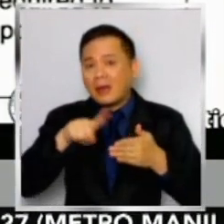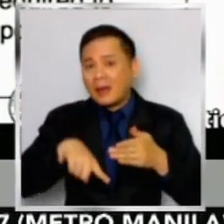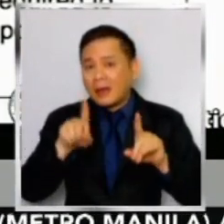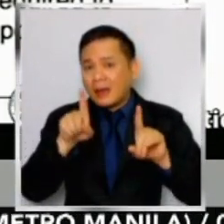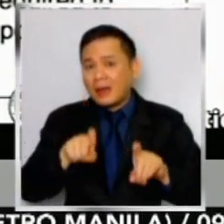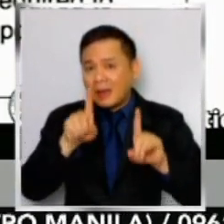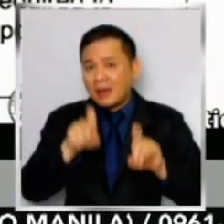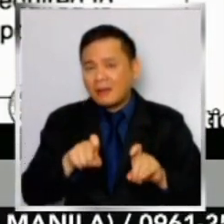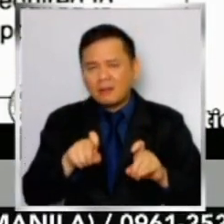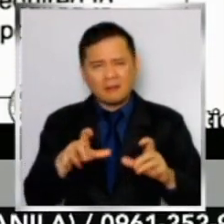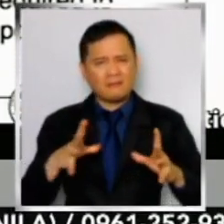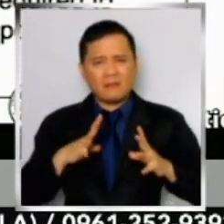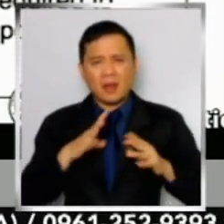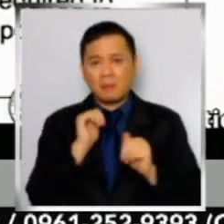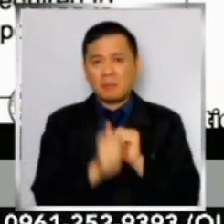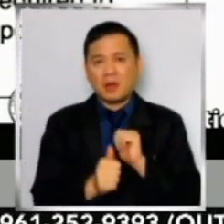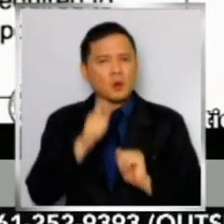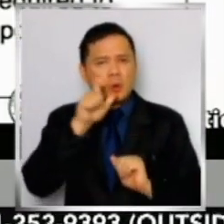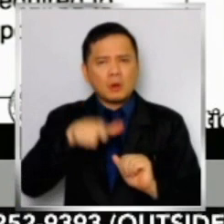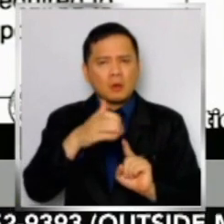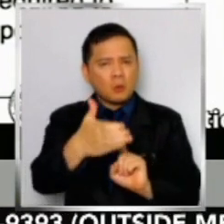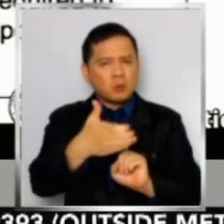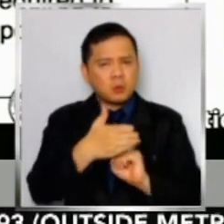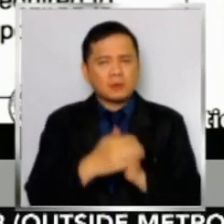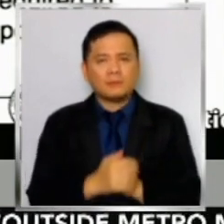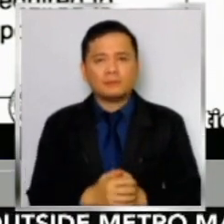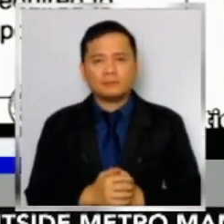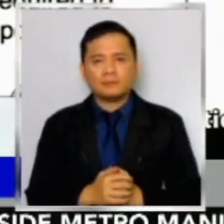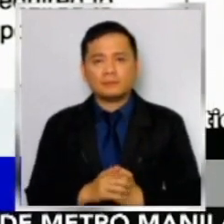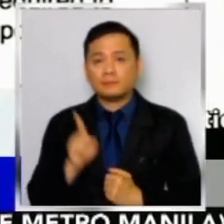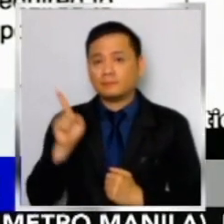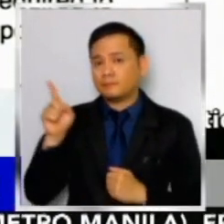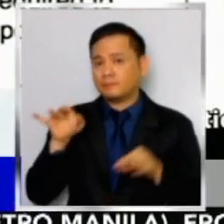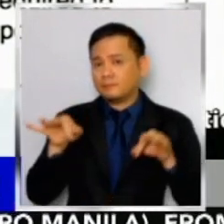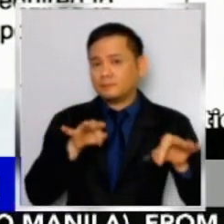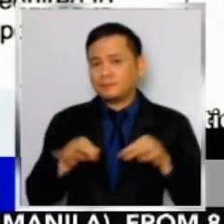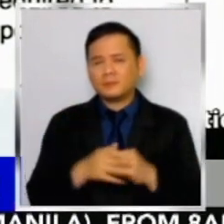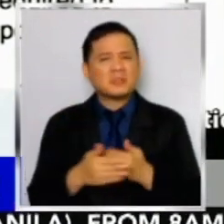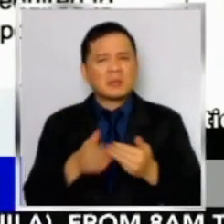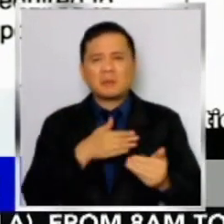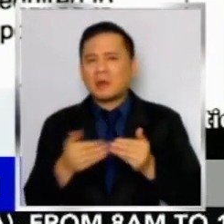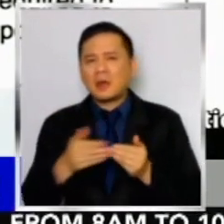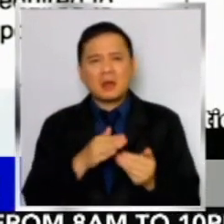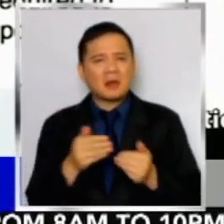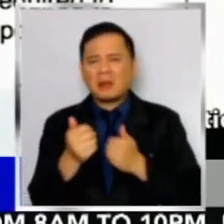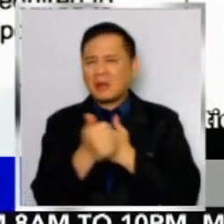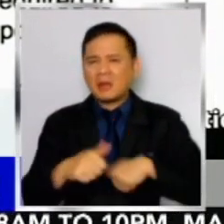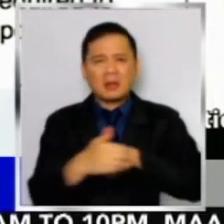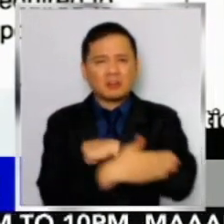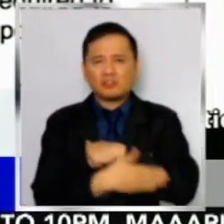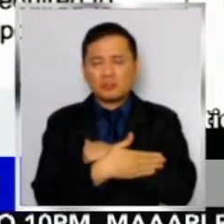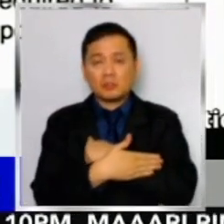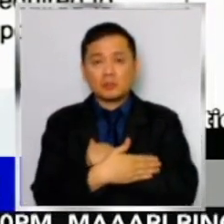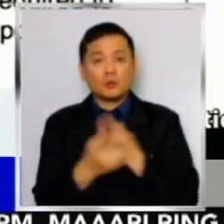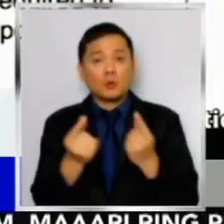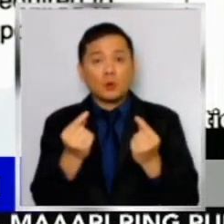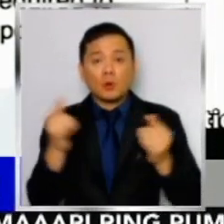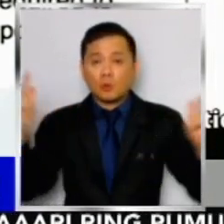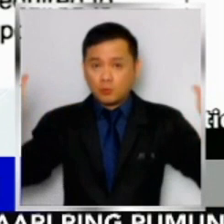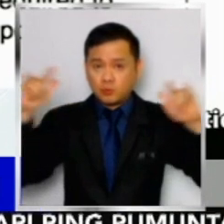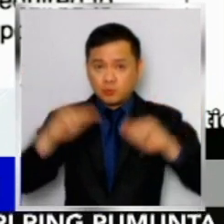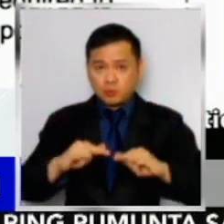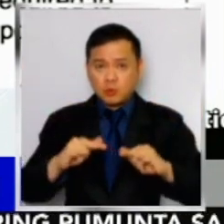of origin, upon arrival, they shall no longer be required to